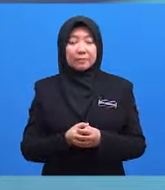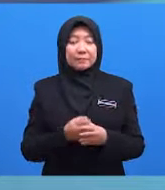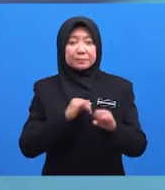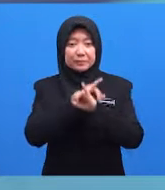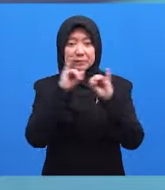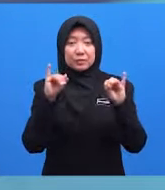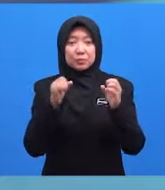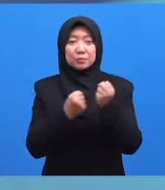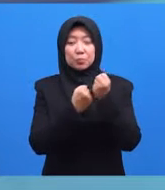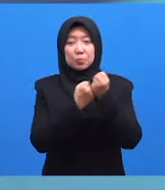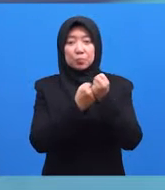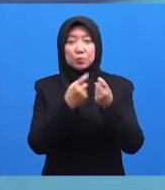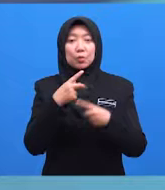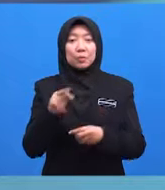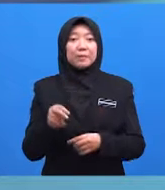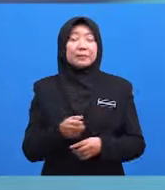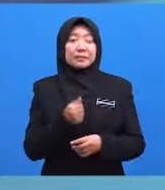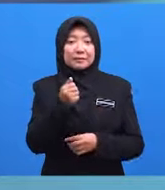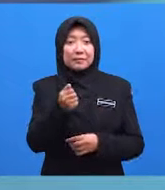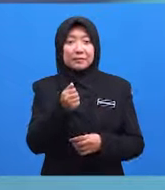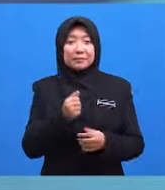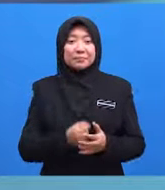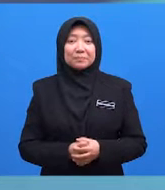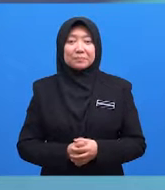bagi menyokong jawapan anda.